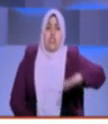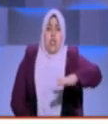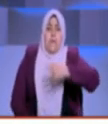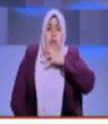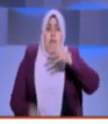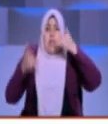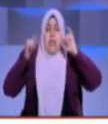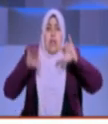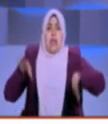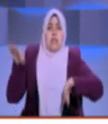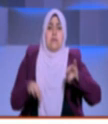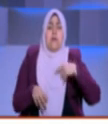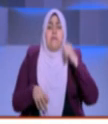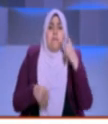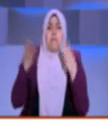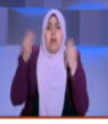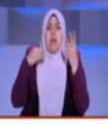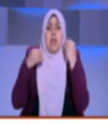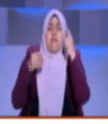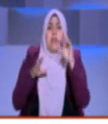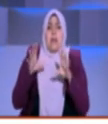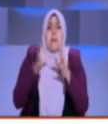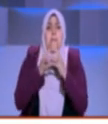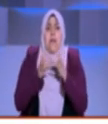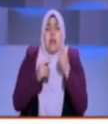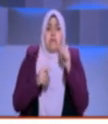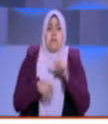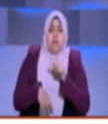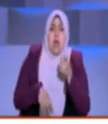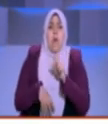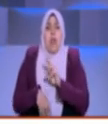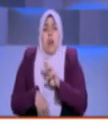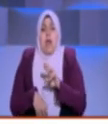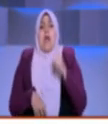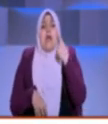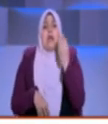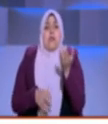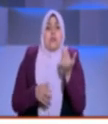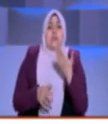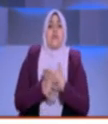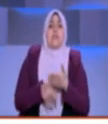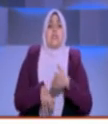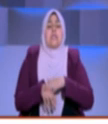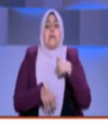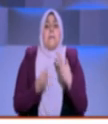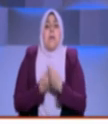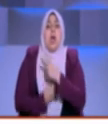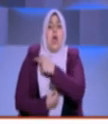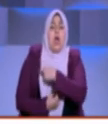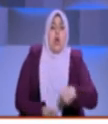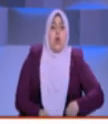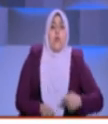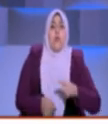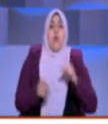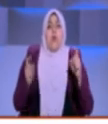معرفة البيانات ما إذا كانت صحيحة أم لا. فهناك شد وجذب بين الحكومة وبين المعارضة